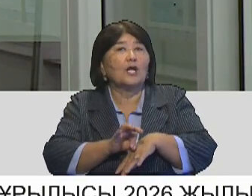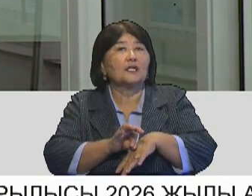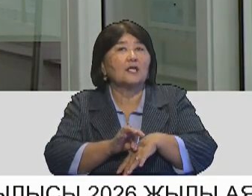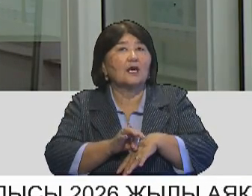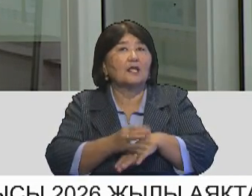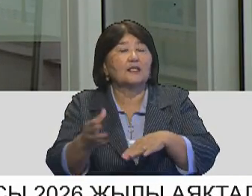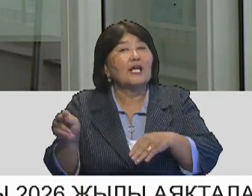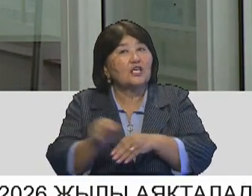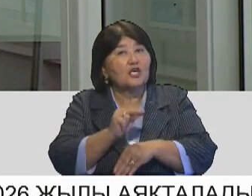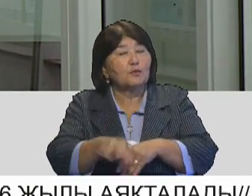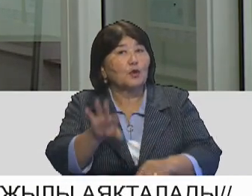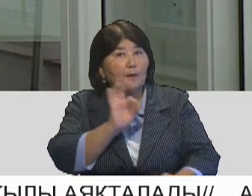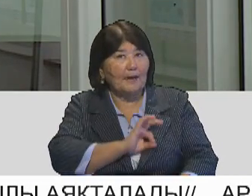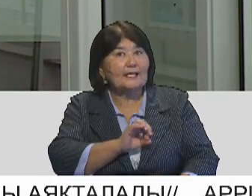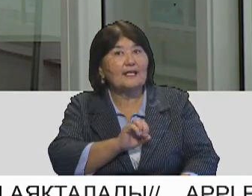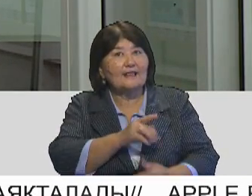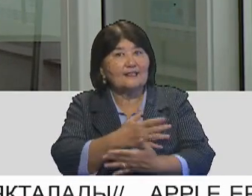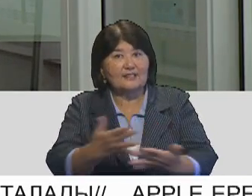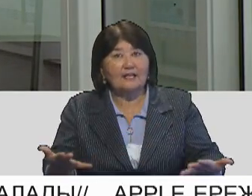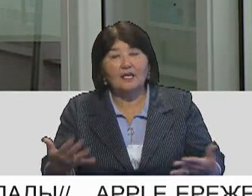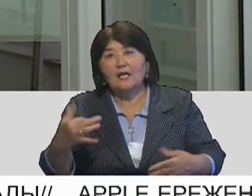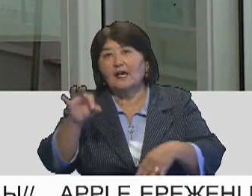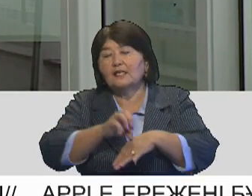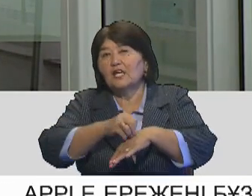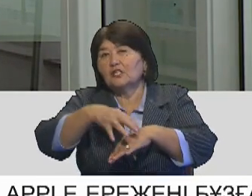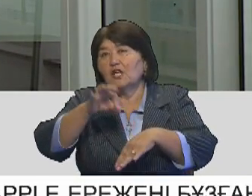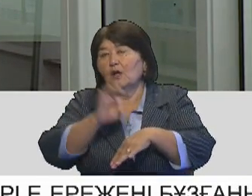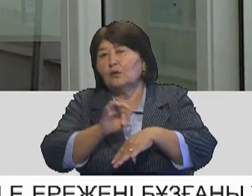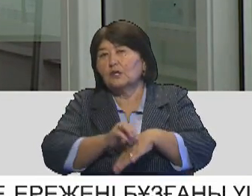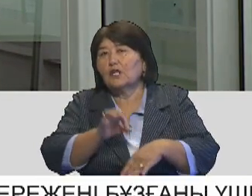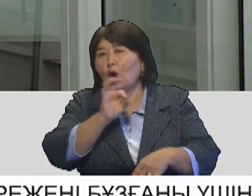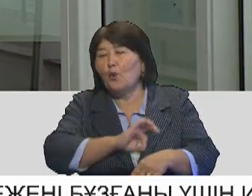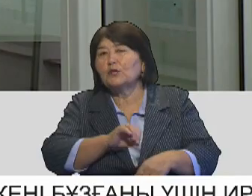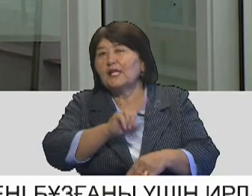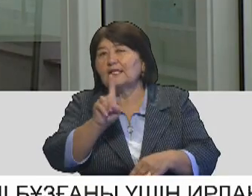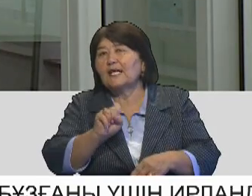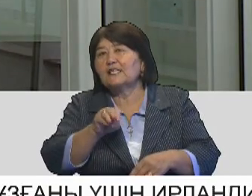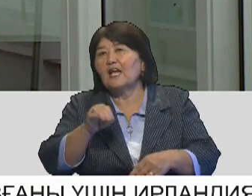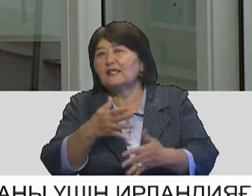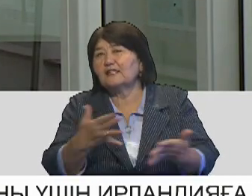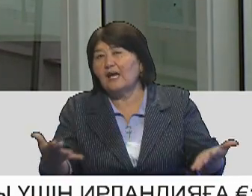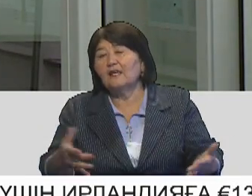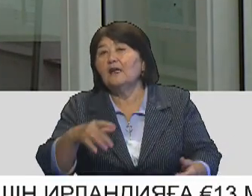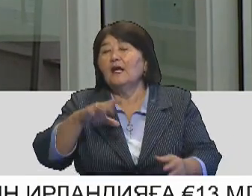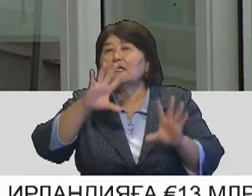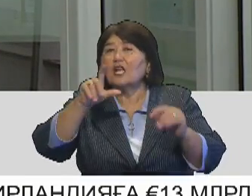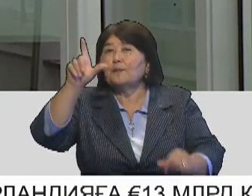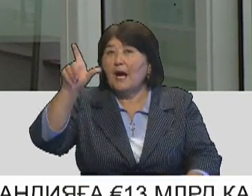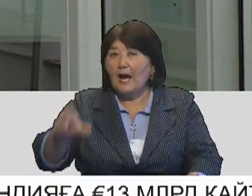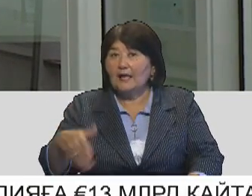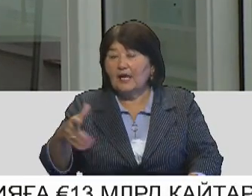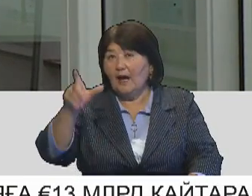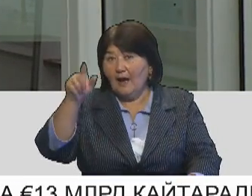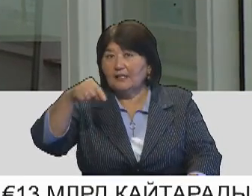ауруларына емдеуге пайдаланатын заттар. Қазіргі таңда ісік ауруларын емдеуге қолданылатын заттар негізі жалпы адамзатта